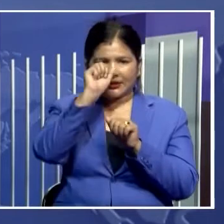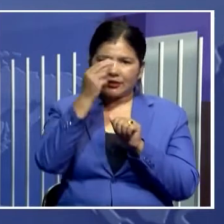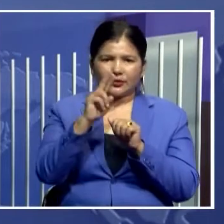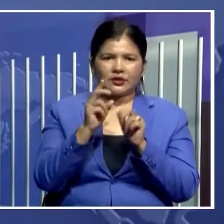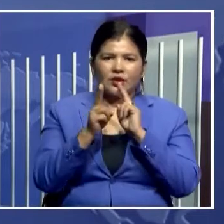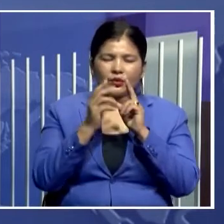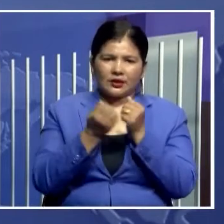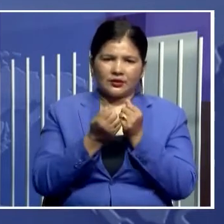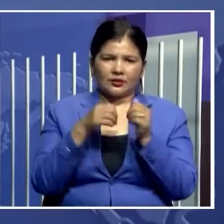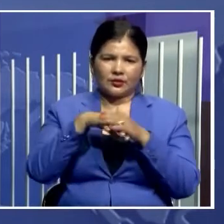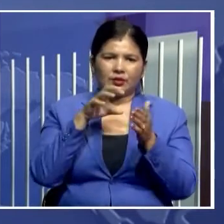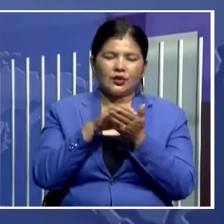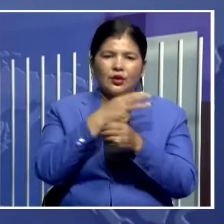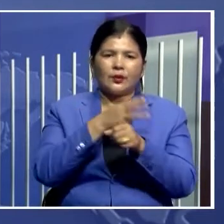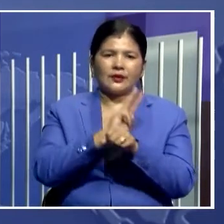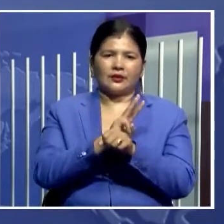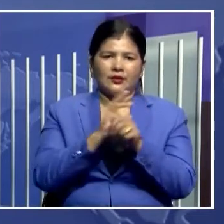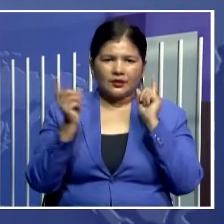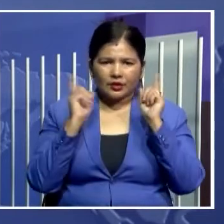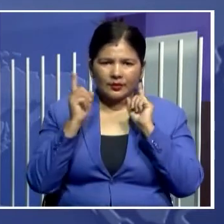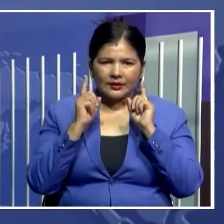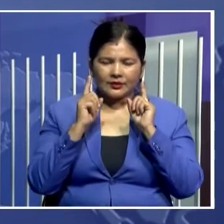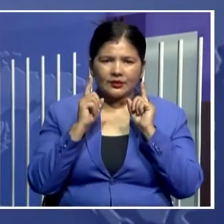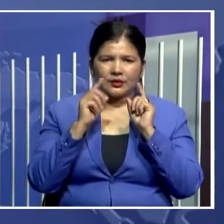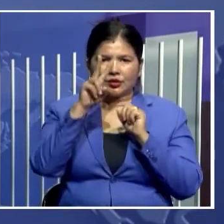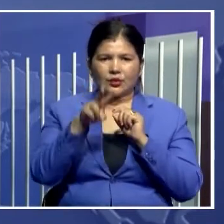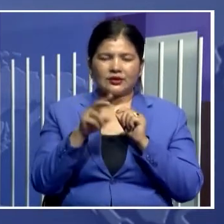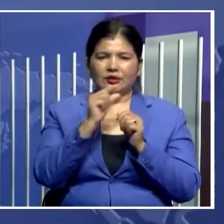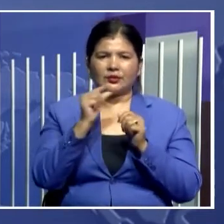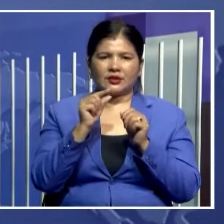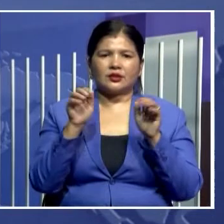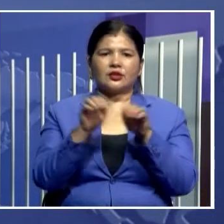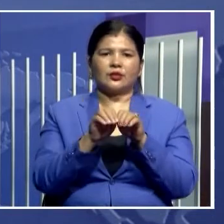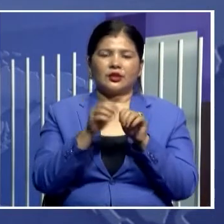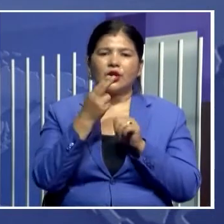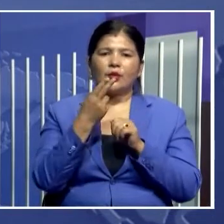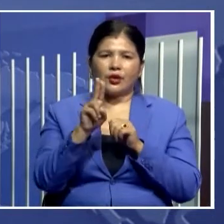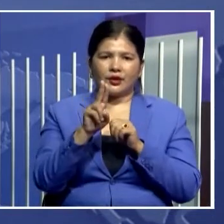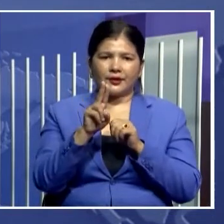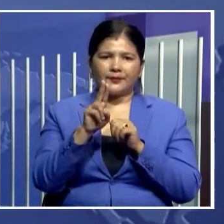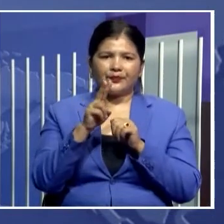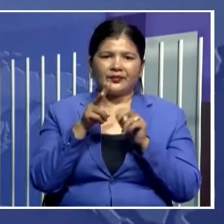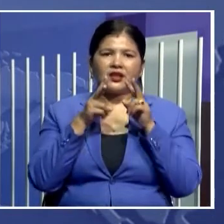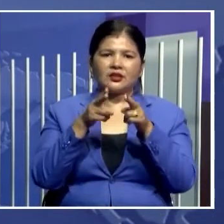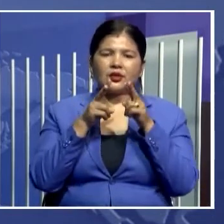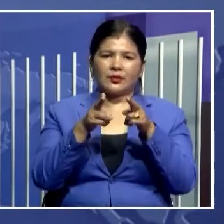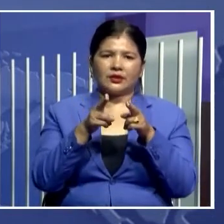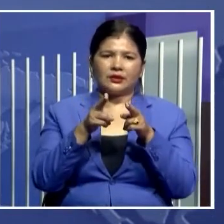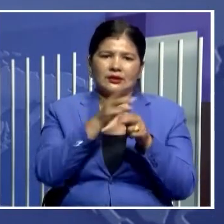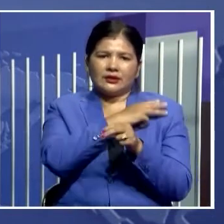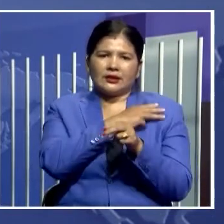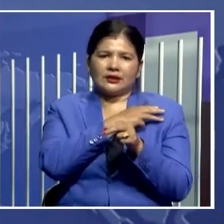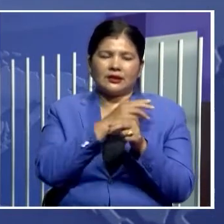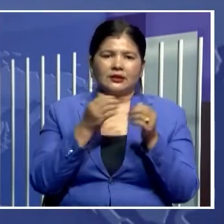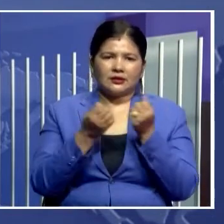कुराकानी गर्दै थियौँ बुटवल उपमहानगरपालिकाको पछिल्लो मतगणनाको अवस्थाको विषयसँग सम्बन्धित भएर त्यहाँ स्थित हाम्रा संवाददाता हरिश ढकालसँग। अब हामी कर्णाली